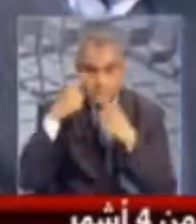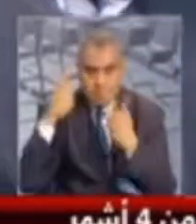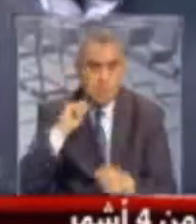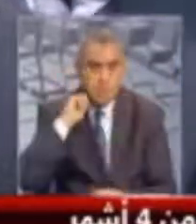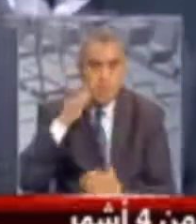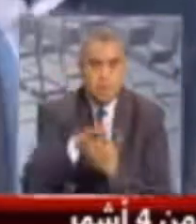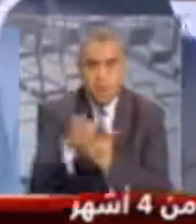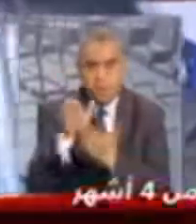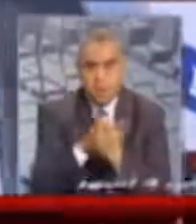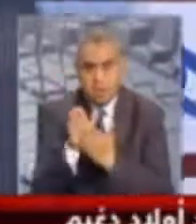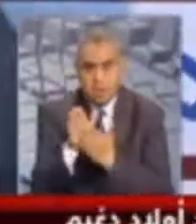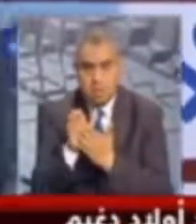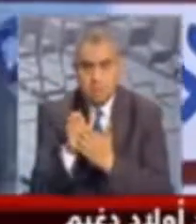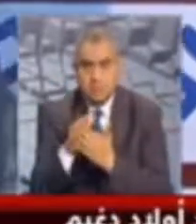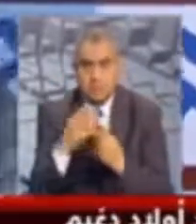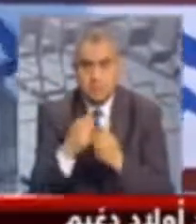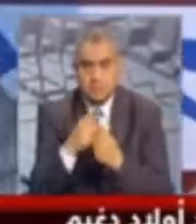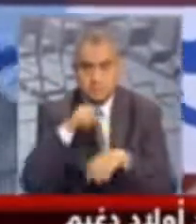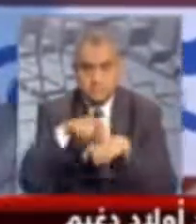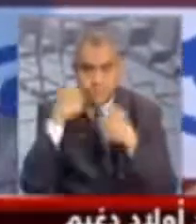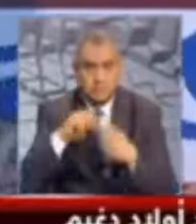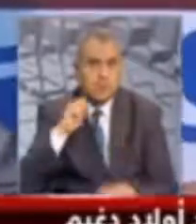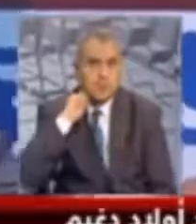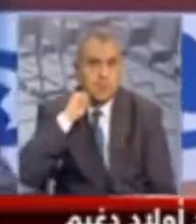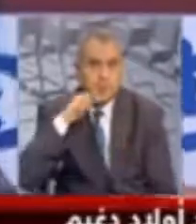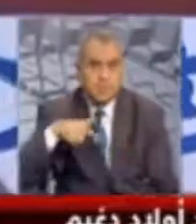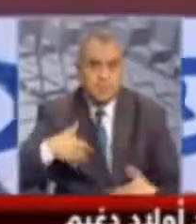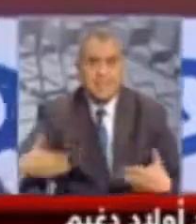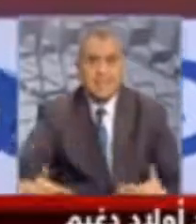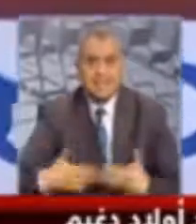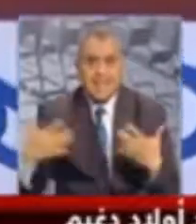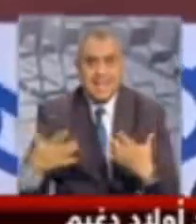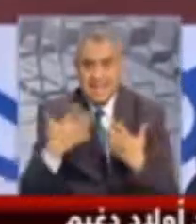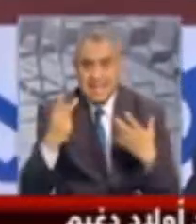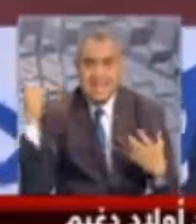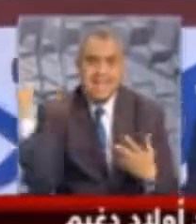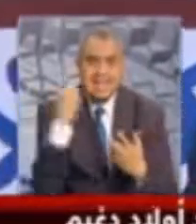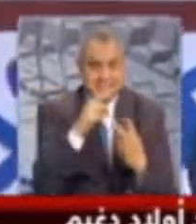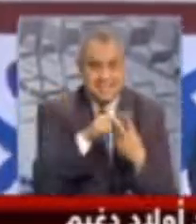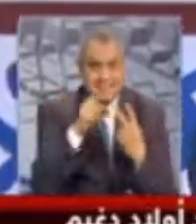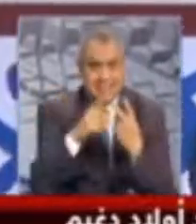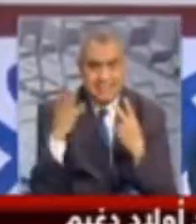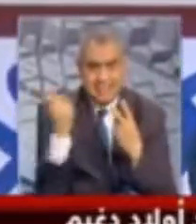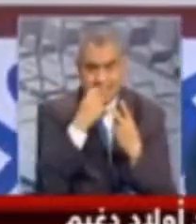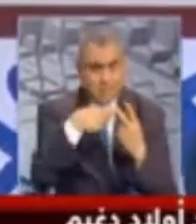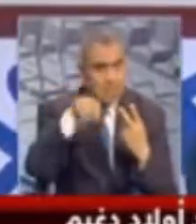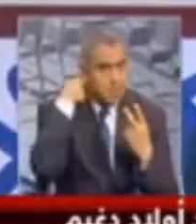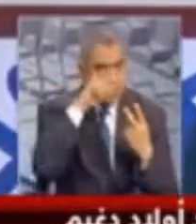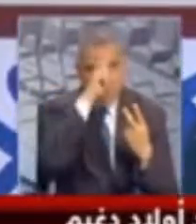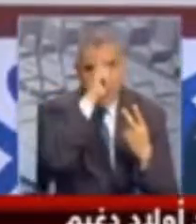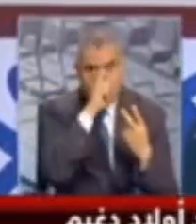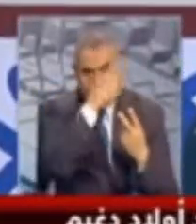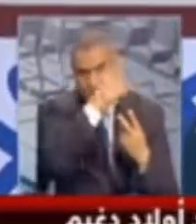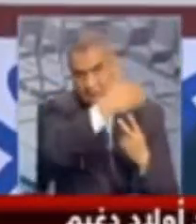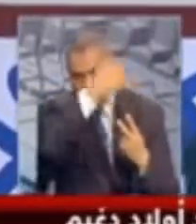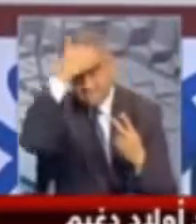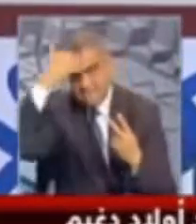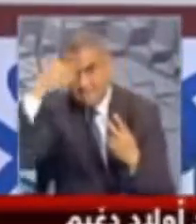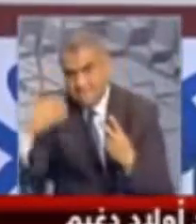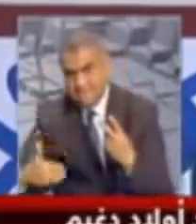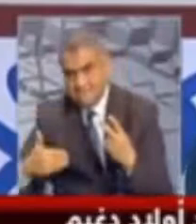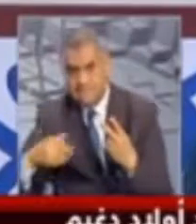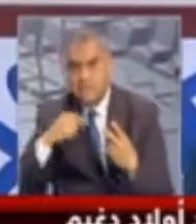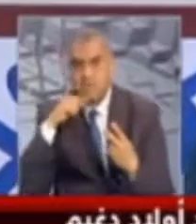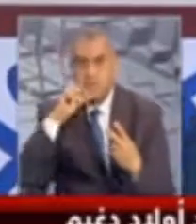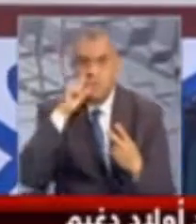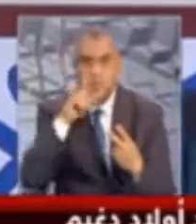أقول يعني محافظة مطروح النهاردة عندها مدى عيد القومي بقى عيدين بتشريف معالي وزير الأوقاف السيد الدكتور